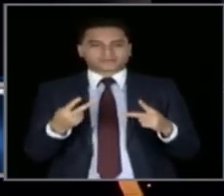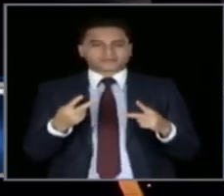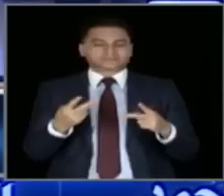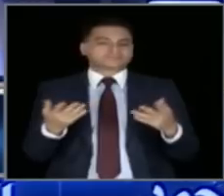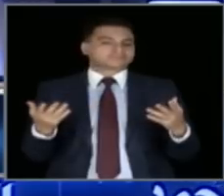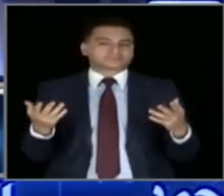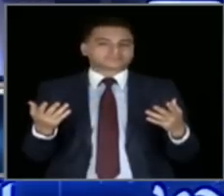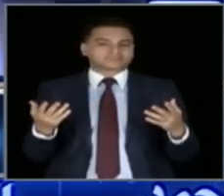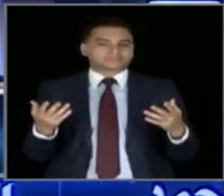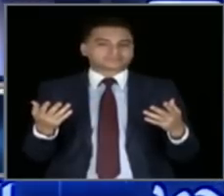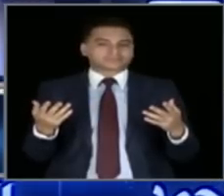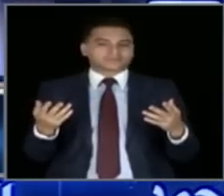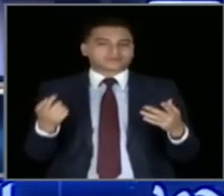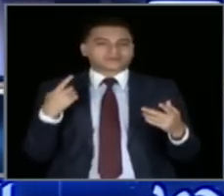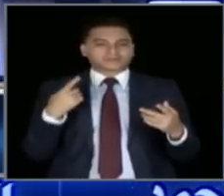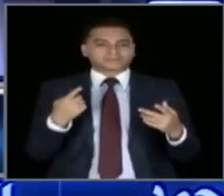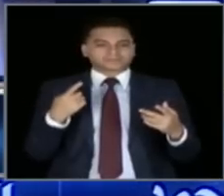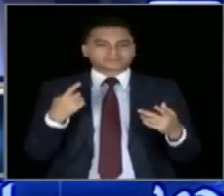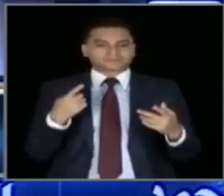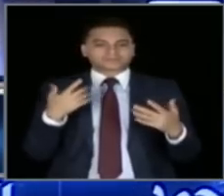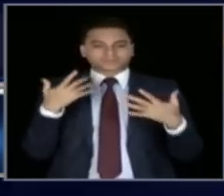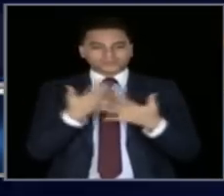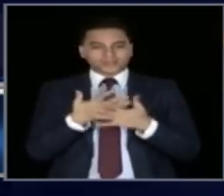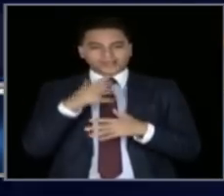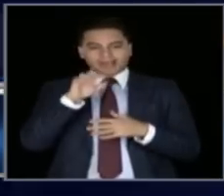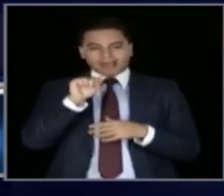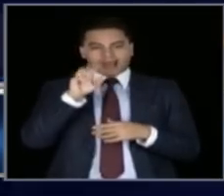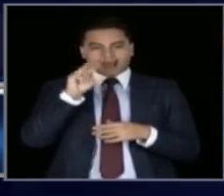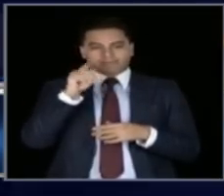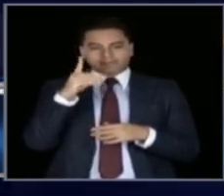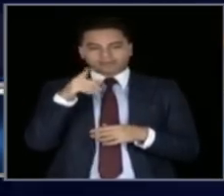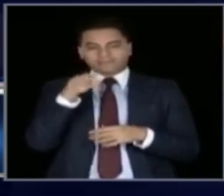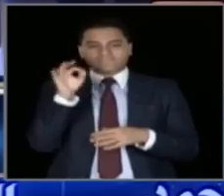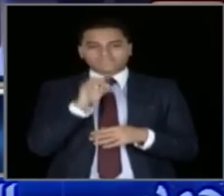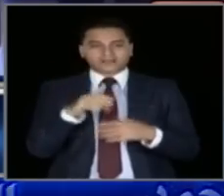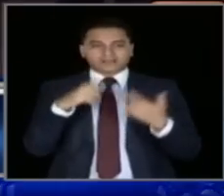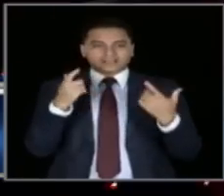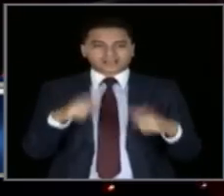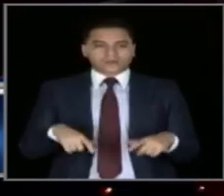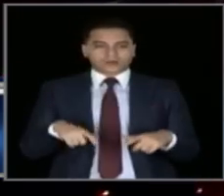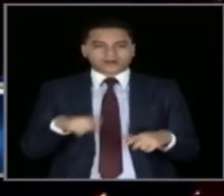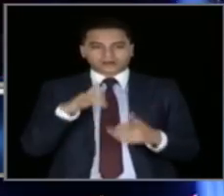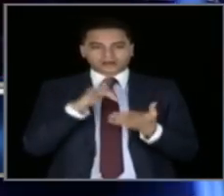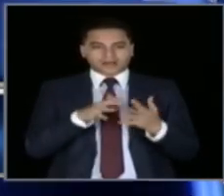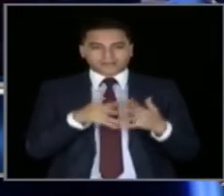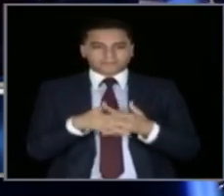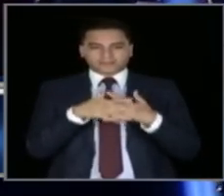البروسيسرز. أحمد أبو حسين إجابتك؟ نيويورك. نيويورك طبعاً إجابة خاطئة.